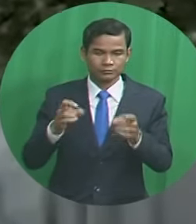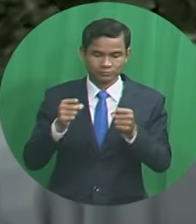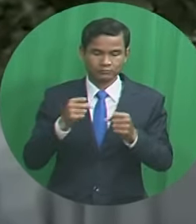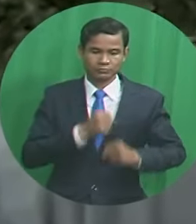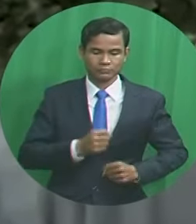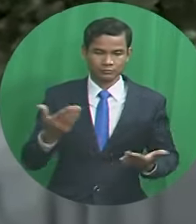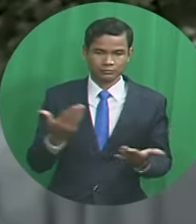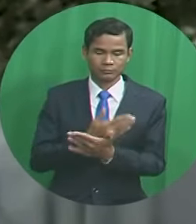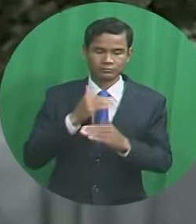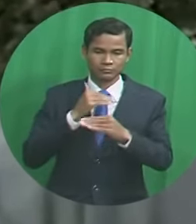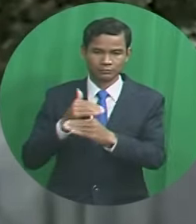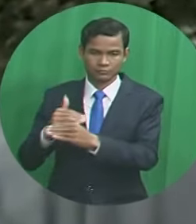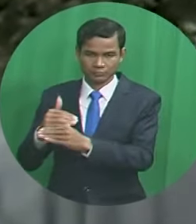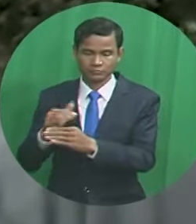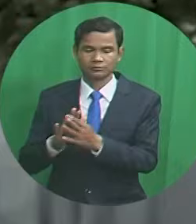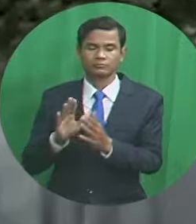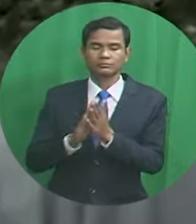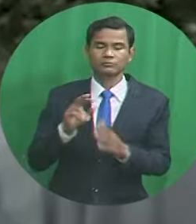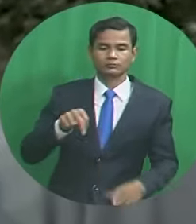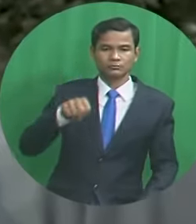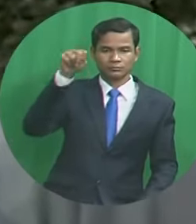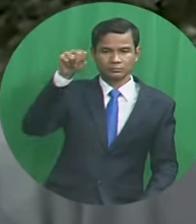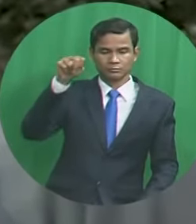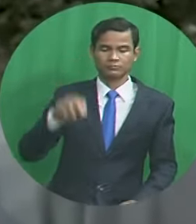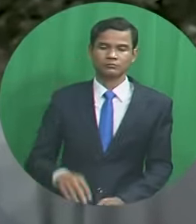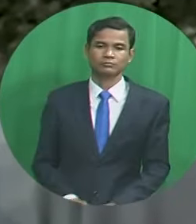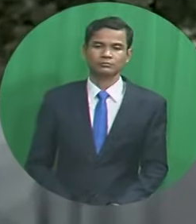នៅតាមព្រំដែននៃភាគខាងជើងប្រទេស